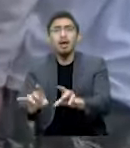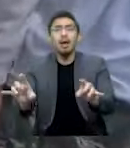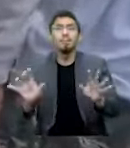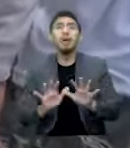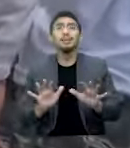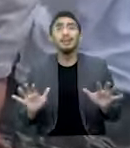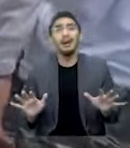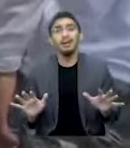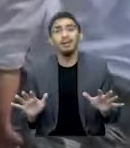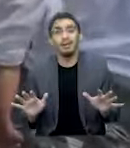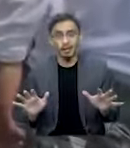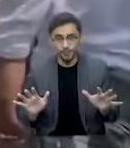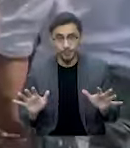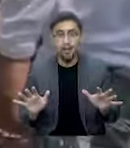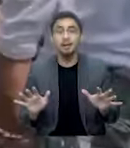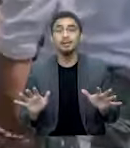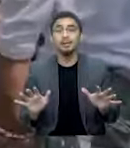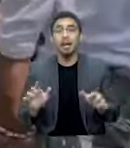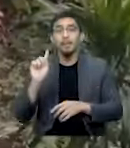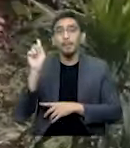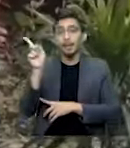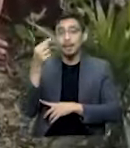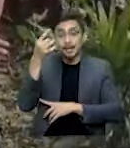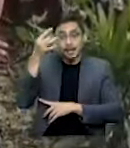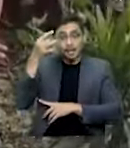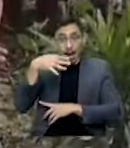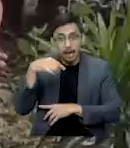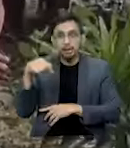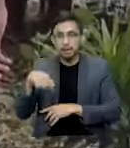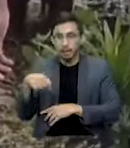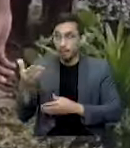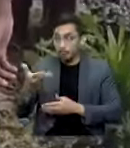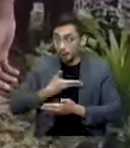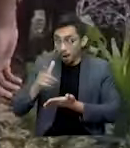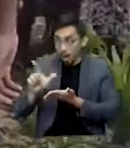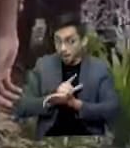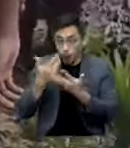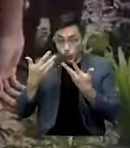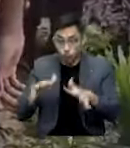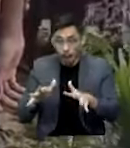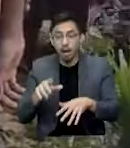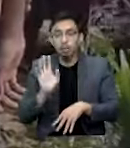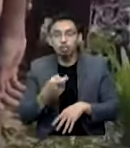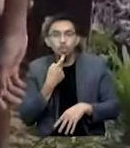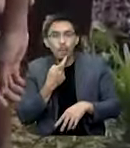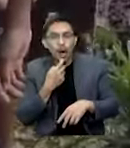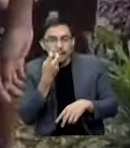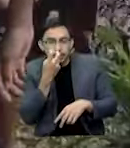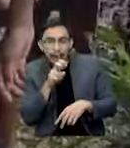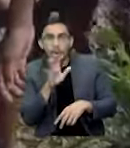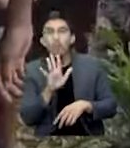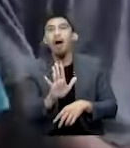laporan warga, perangkat desa setempat menelusuri asal kepemilikan lahan yang ternyata memang sudah dijual ke orang lain. Pemilik